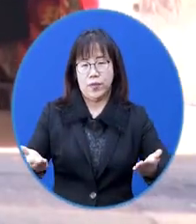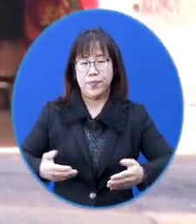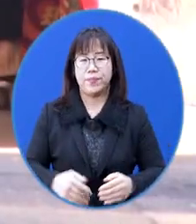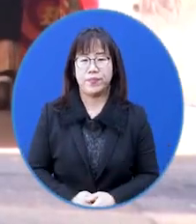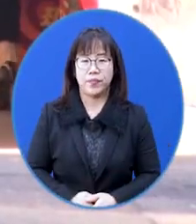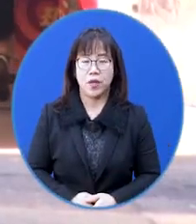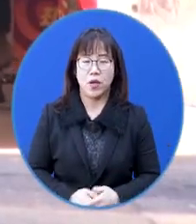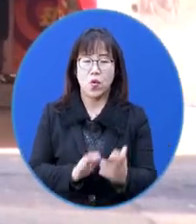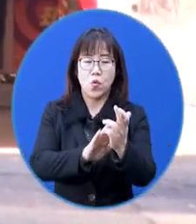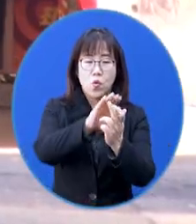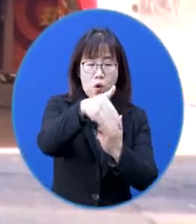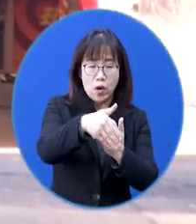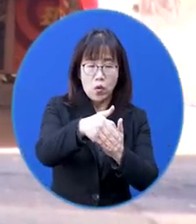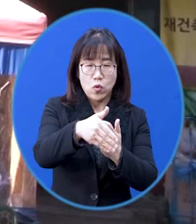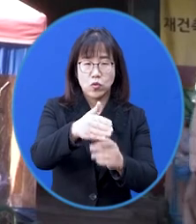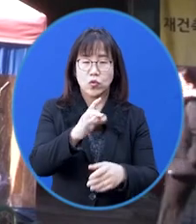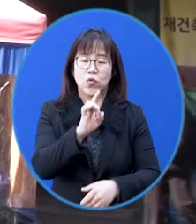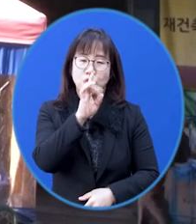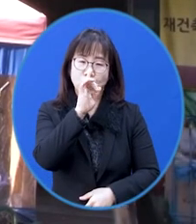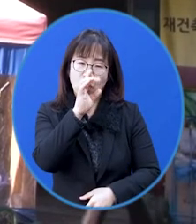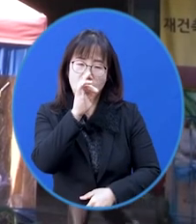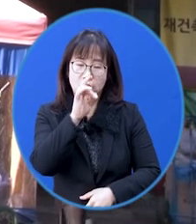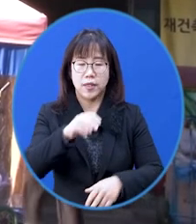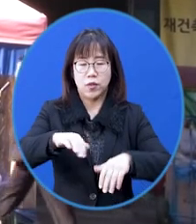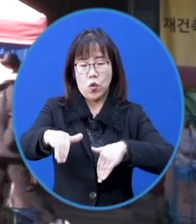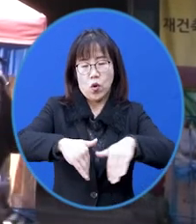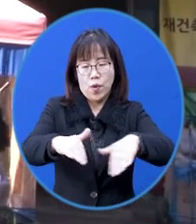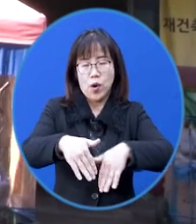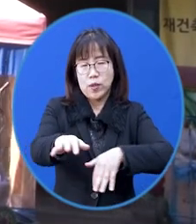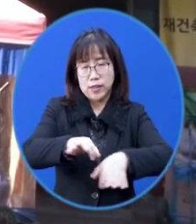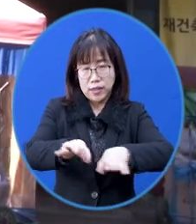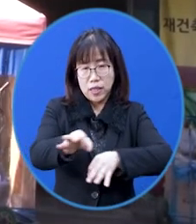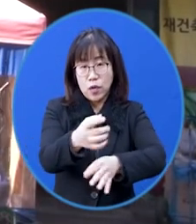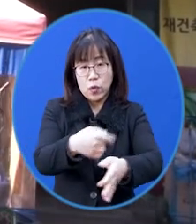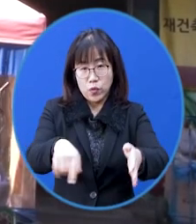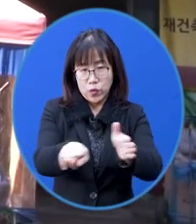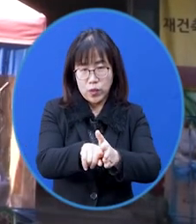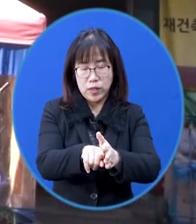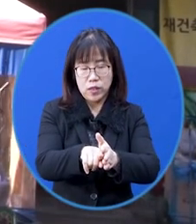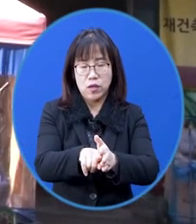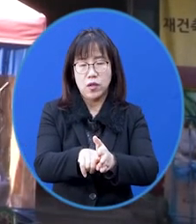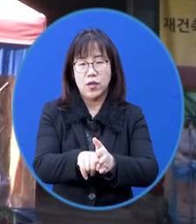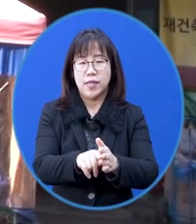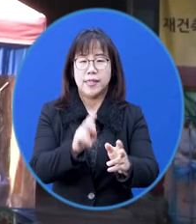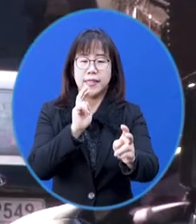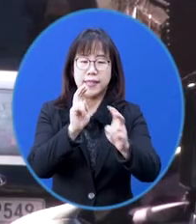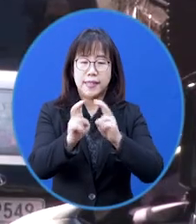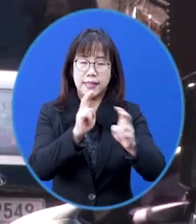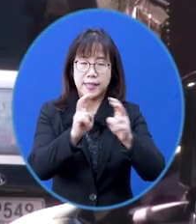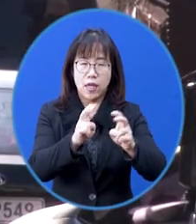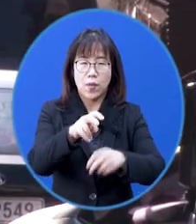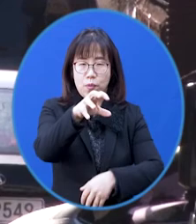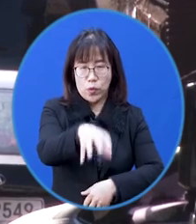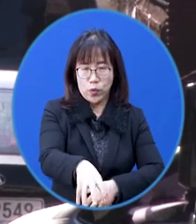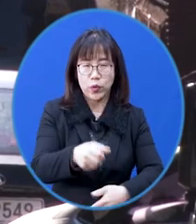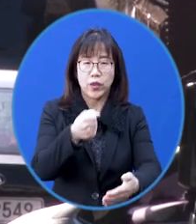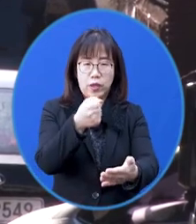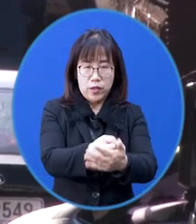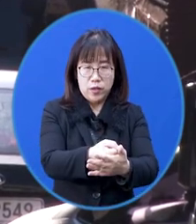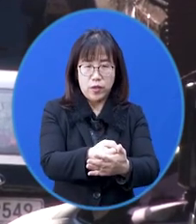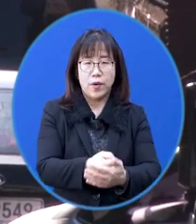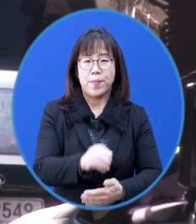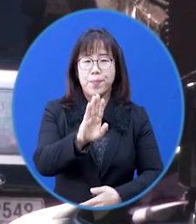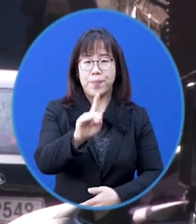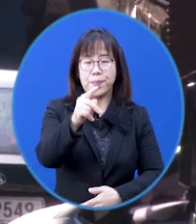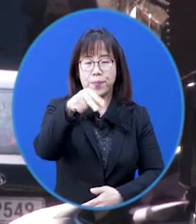2019년 5월 화곡중앙골목시장 일대 지역이 전통시장 연계형 도시재생 시범사업 후보지로 선정되자